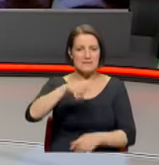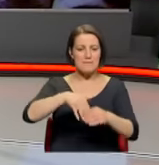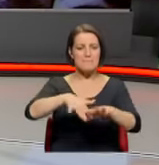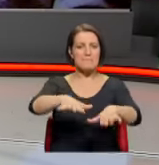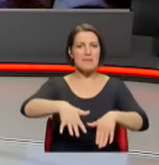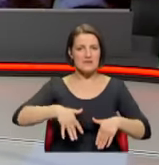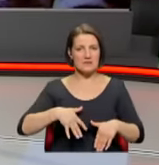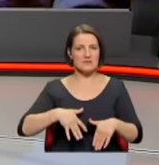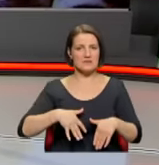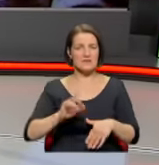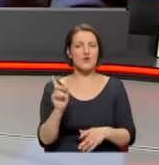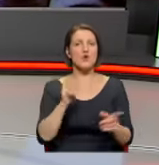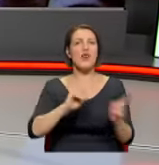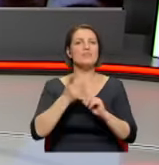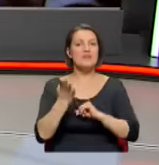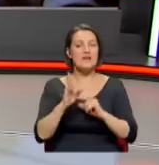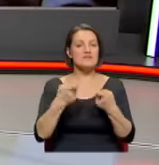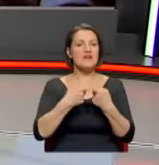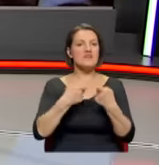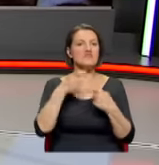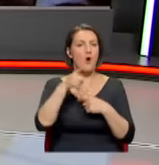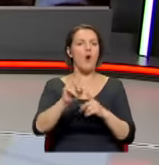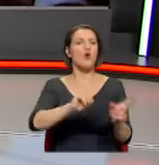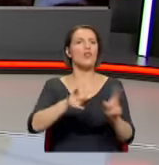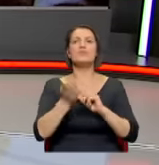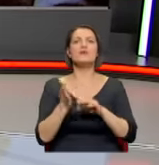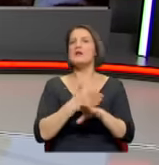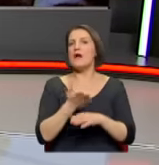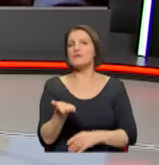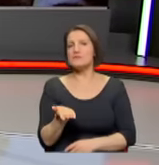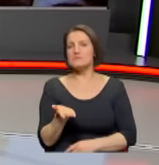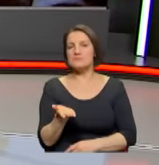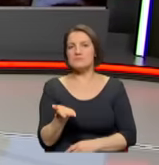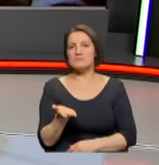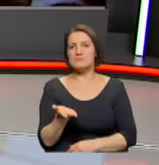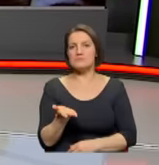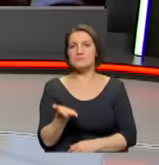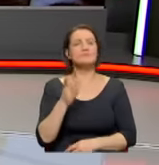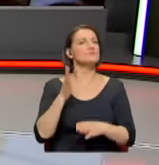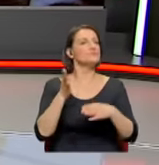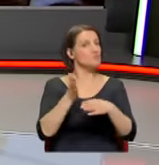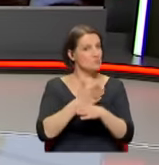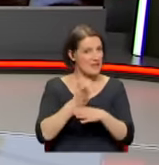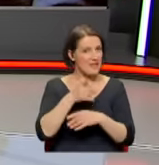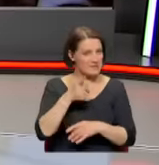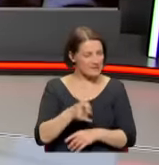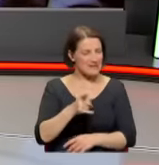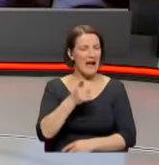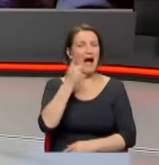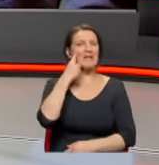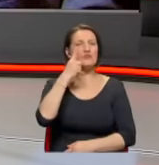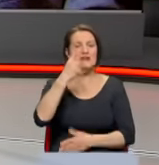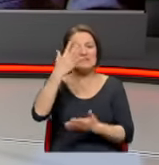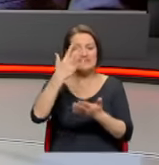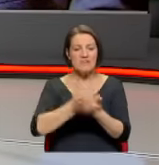meclis yönetti ve savaşı da o yönetti? Neden? Çünkü Atatürk bir